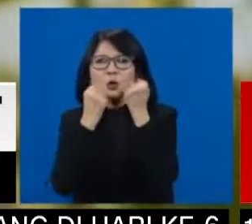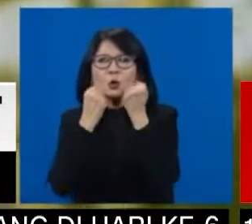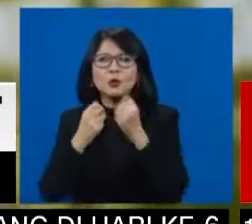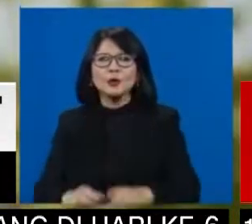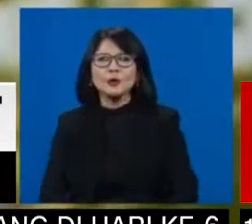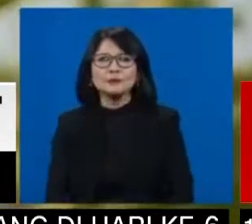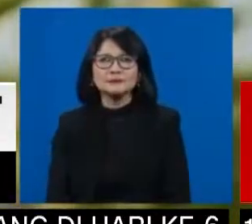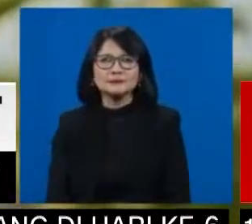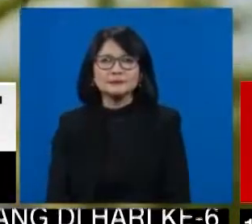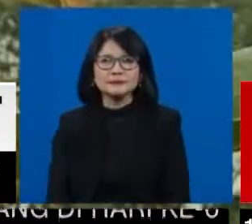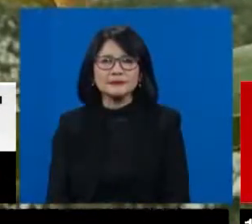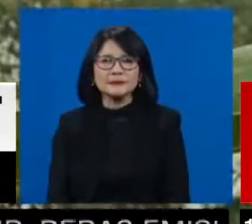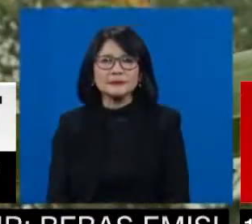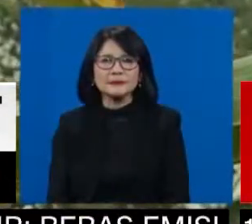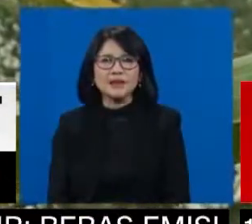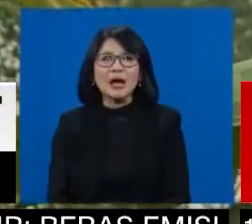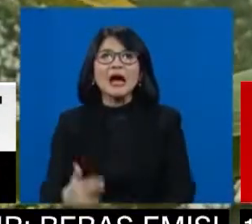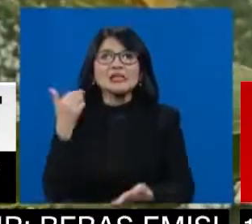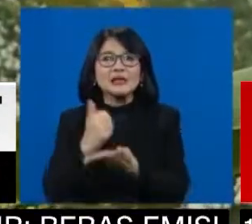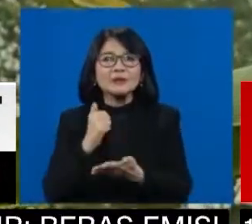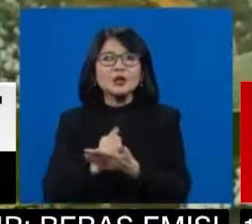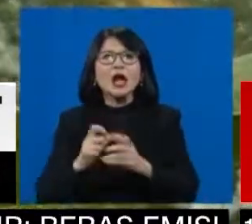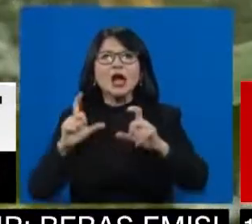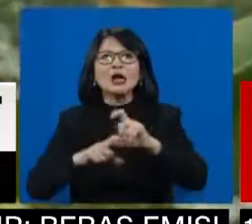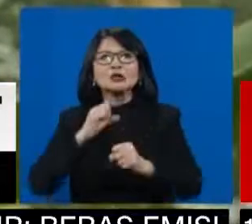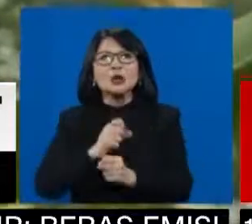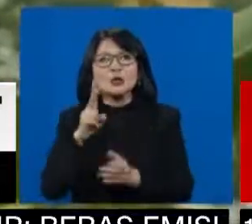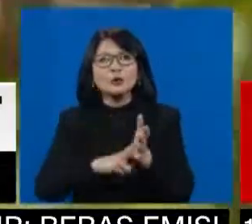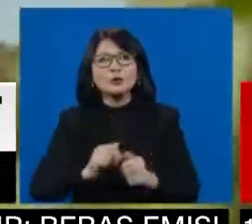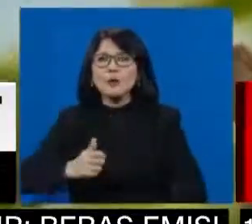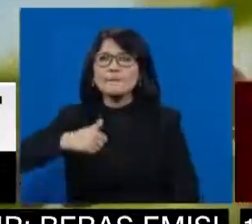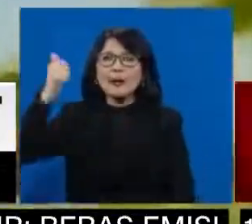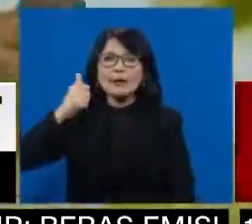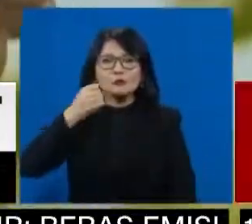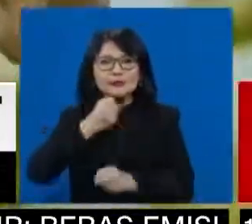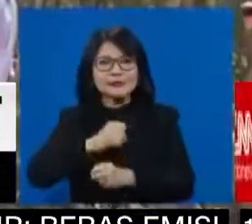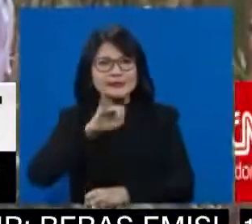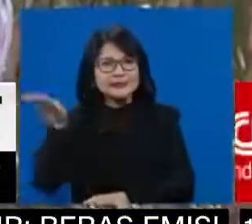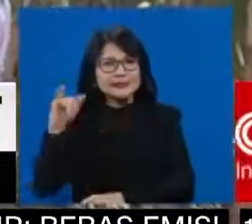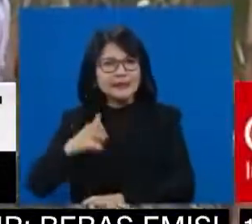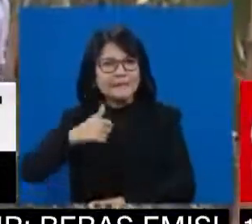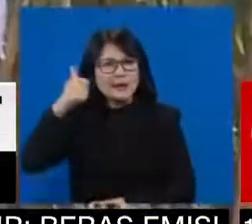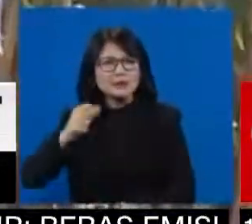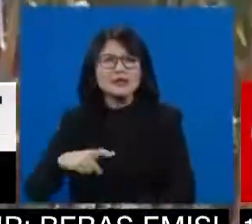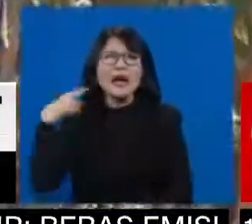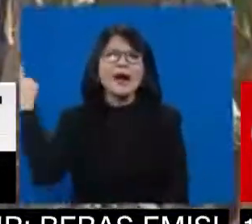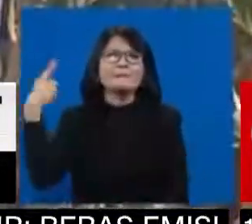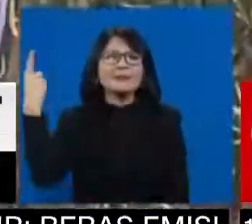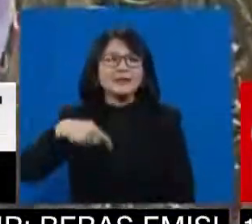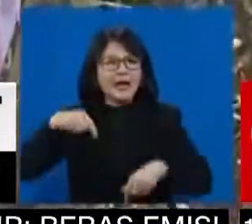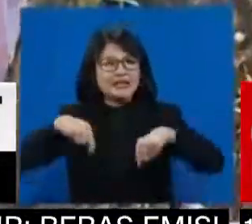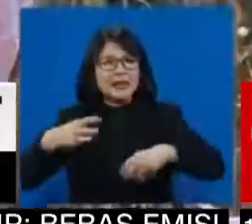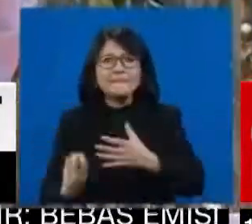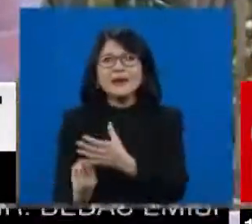terlupakan. Padahal, sorghum diklaim lebih unggul dalam hal nilai gizi. Pemerintah tengah gencar